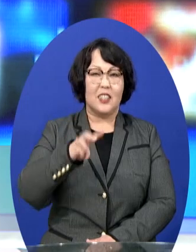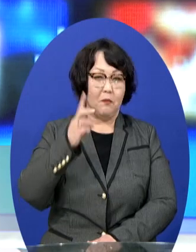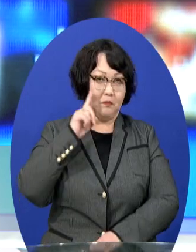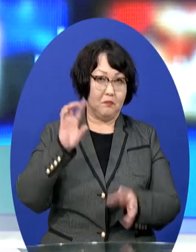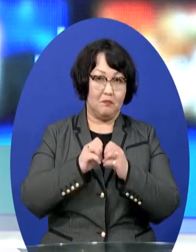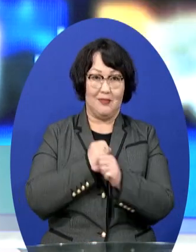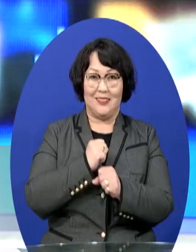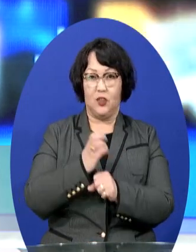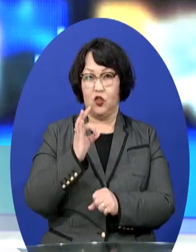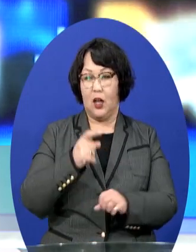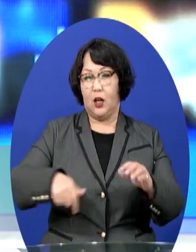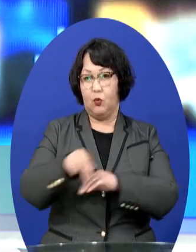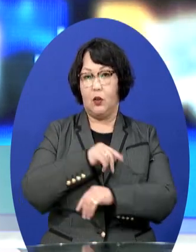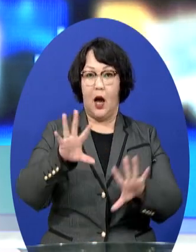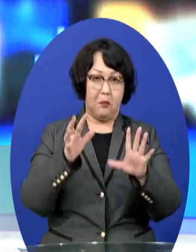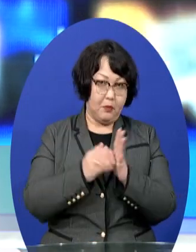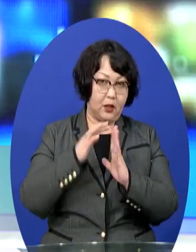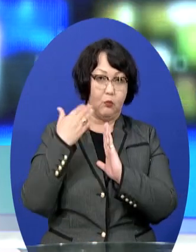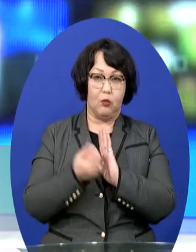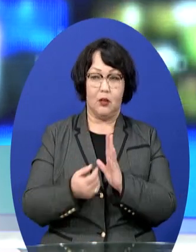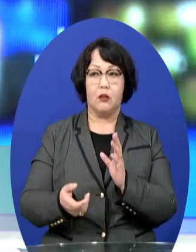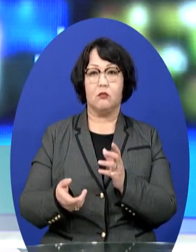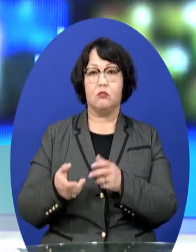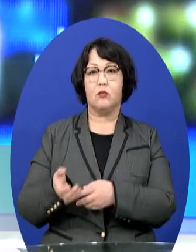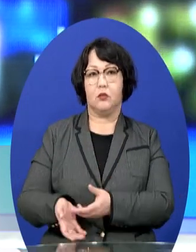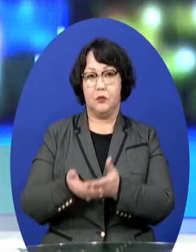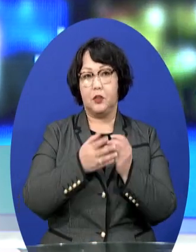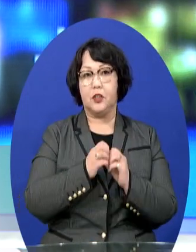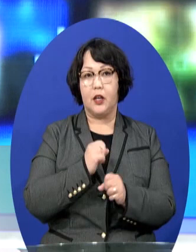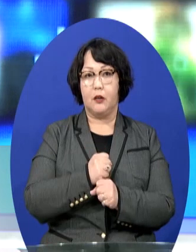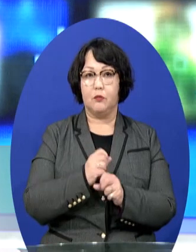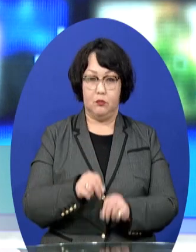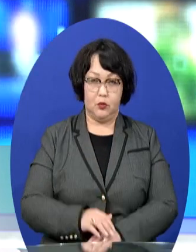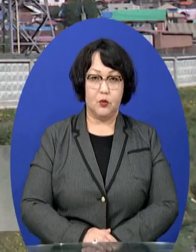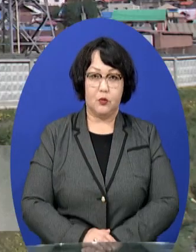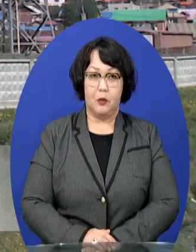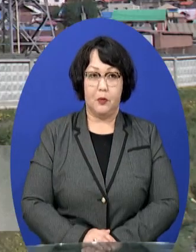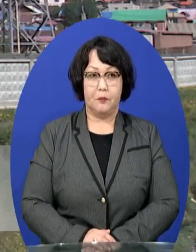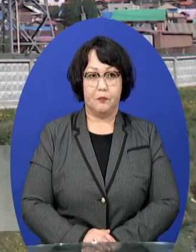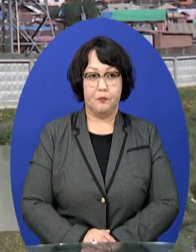сонгино хайрхан дүүргийн 10,000 орчим айл өрхийг хамруулахаар болсон байна.